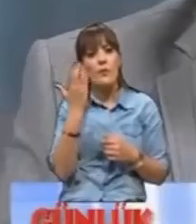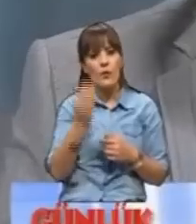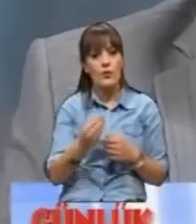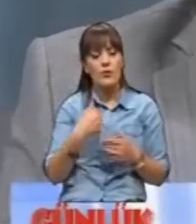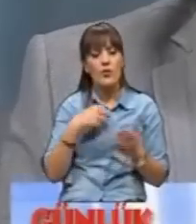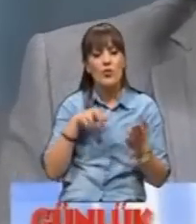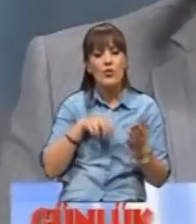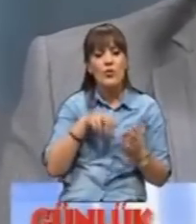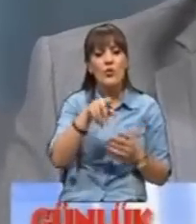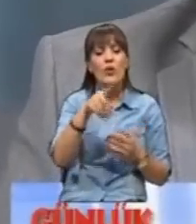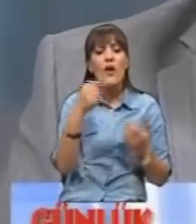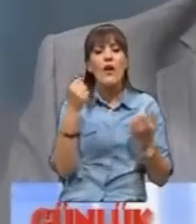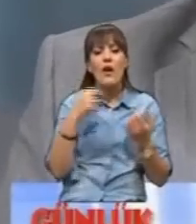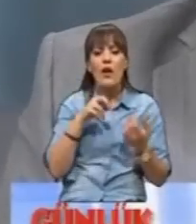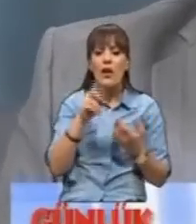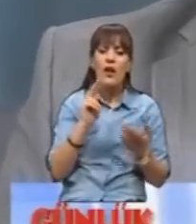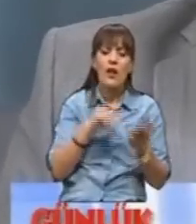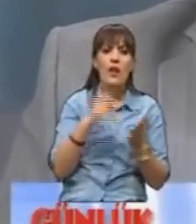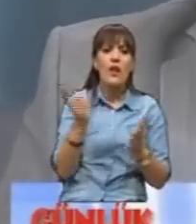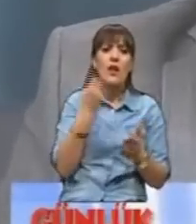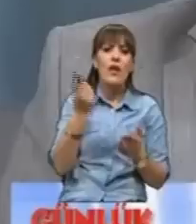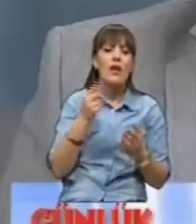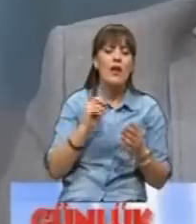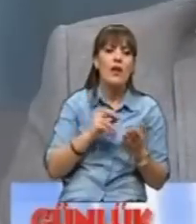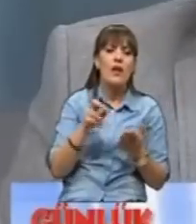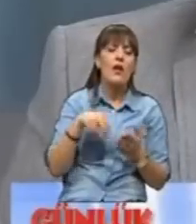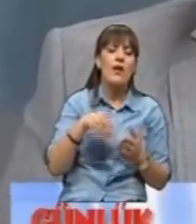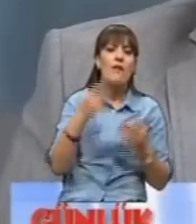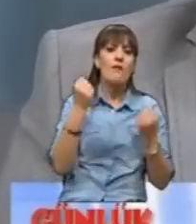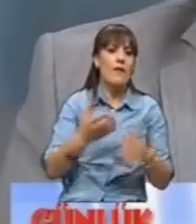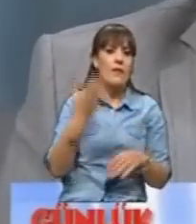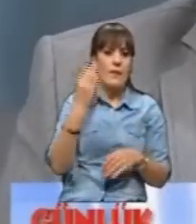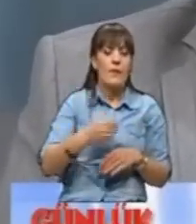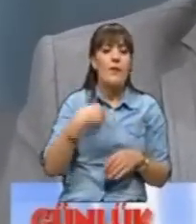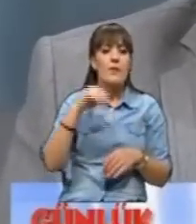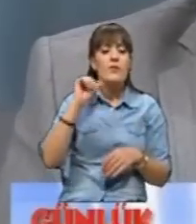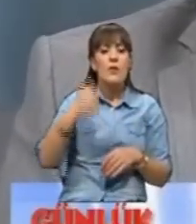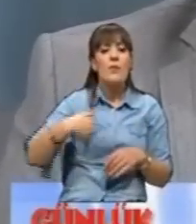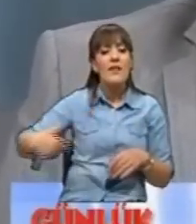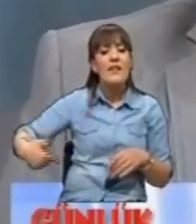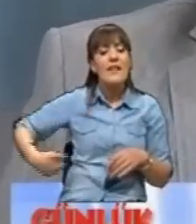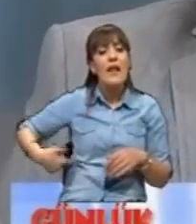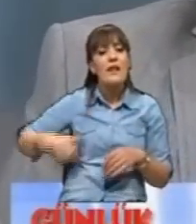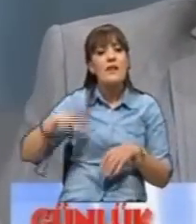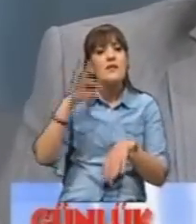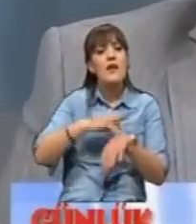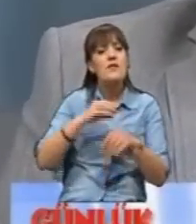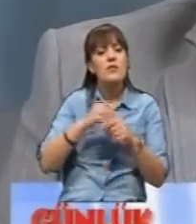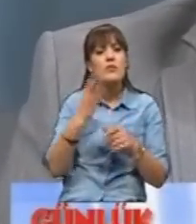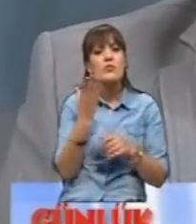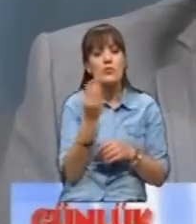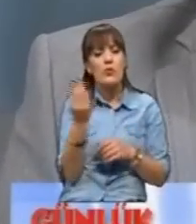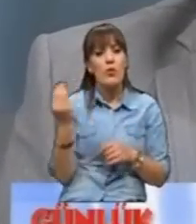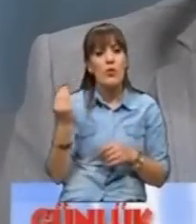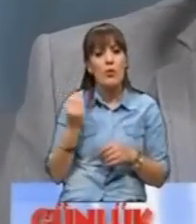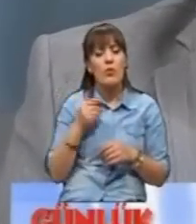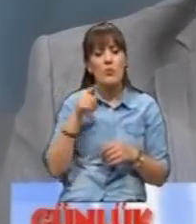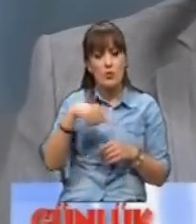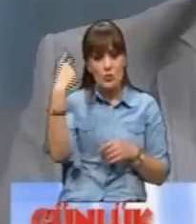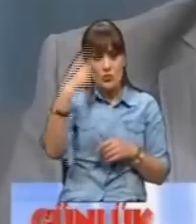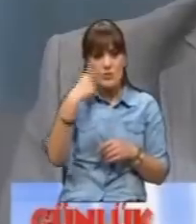yani yürüyecek halde olmaz. Evet. Bu çok önemlidir. Yani diyaliz hastalarının birçoğu bundan